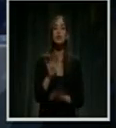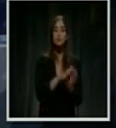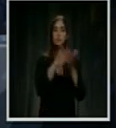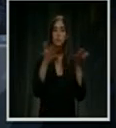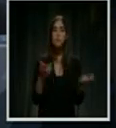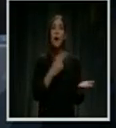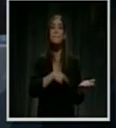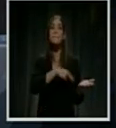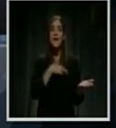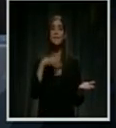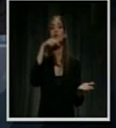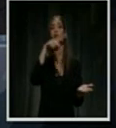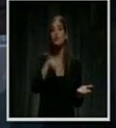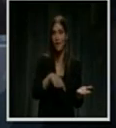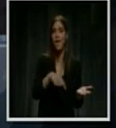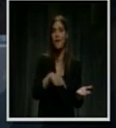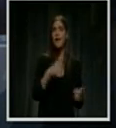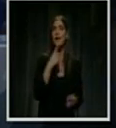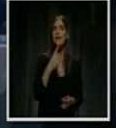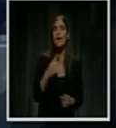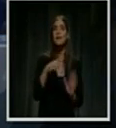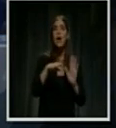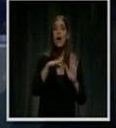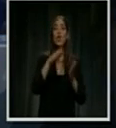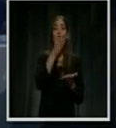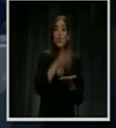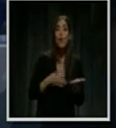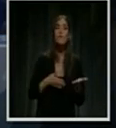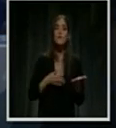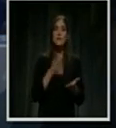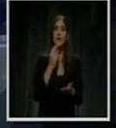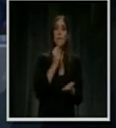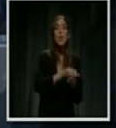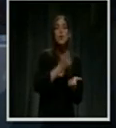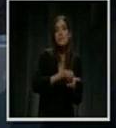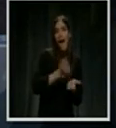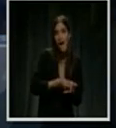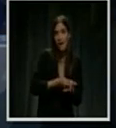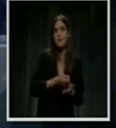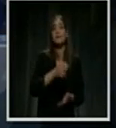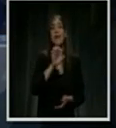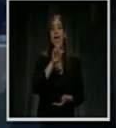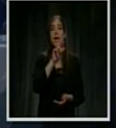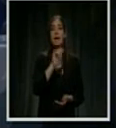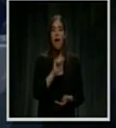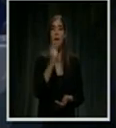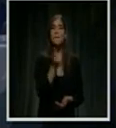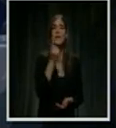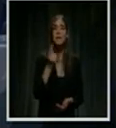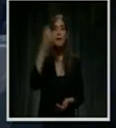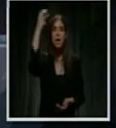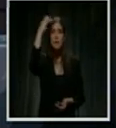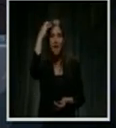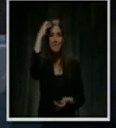Ħav nofs il-multi fuq l-ambjent f'pajjiżna li tagħmel l-era tagħtihom ta' filmin lill-Gvern. Għaliex